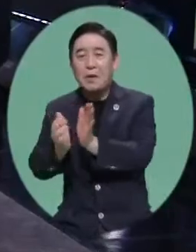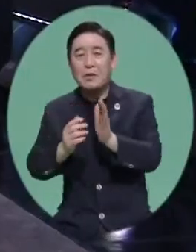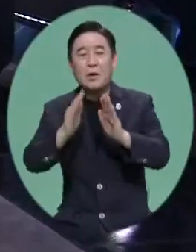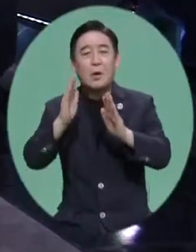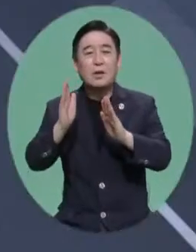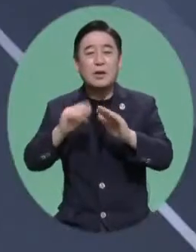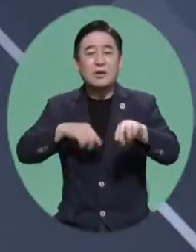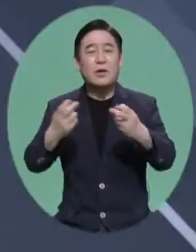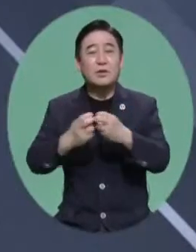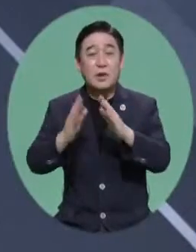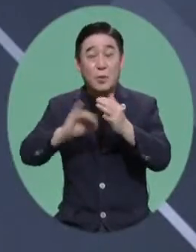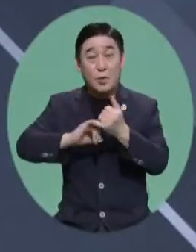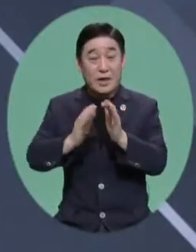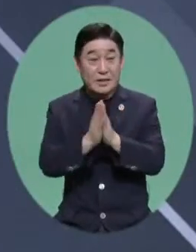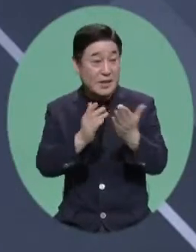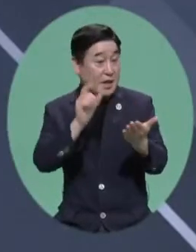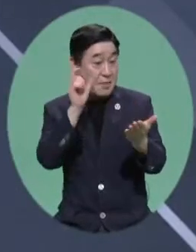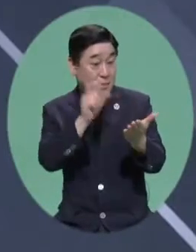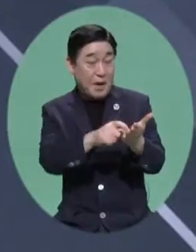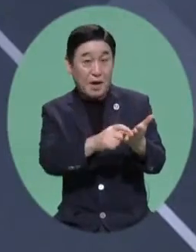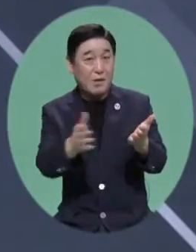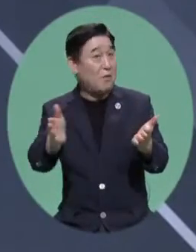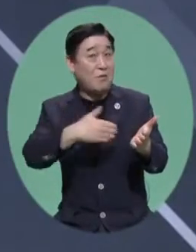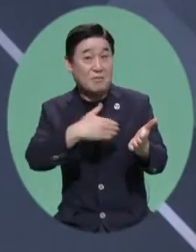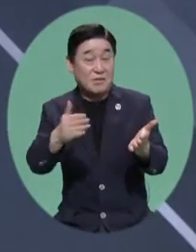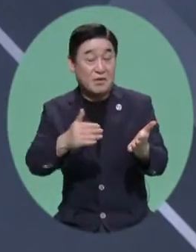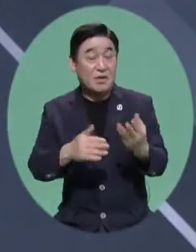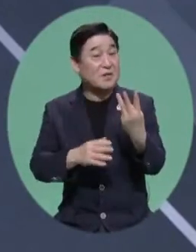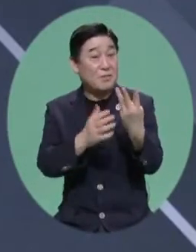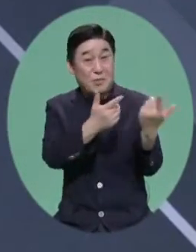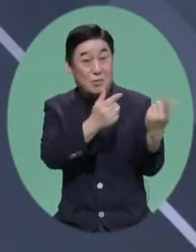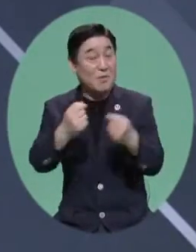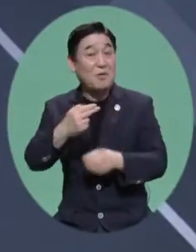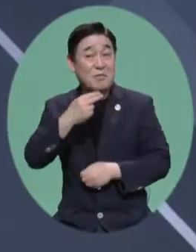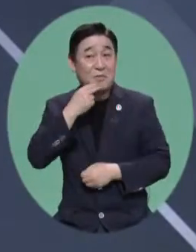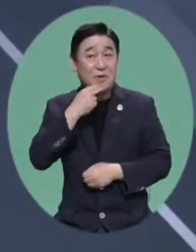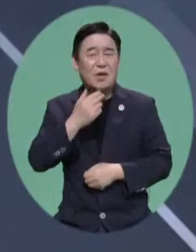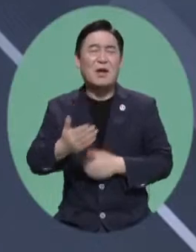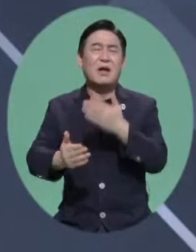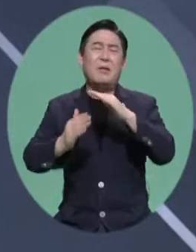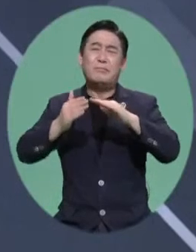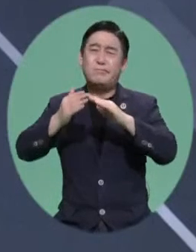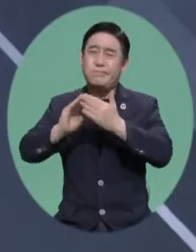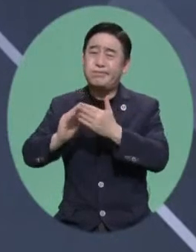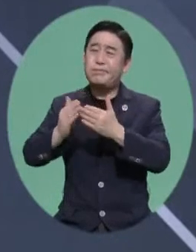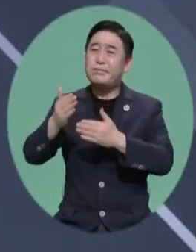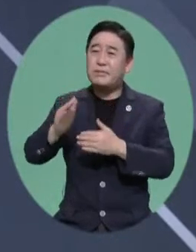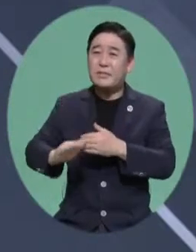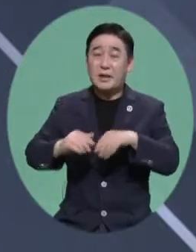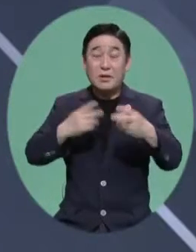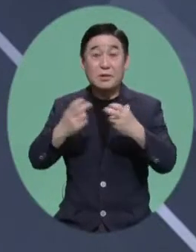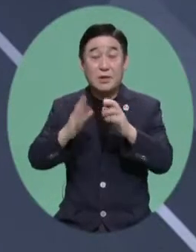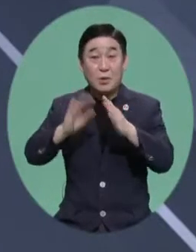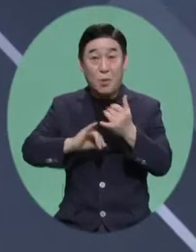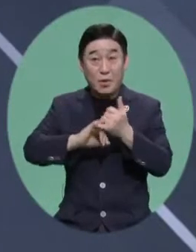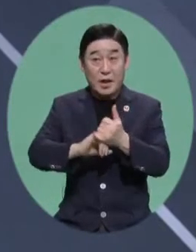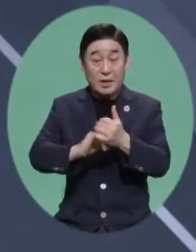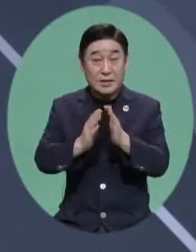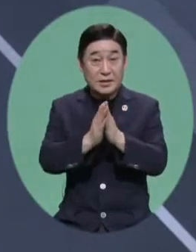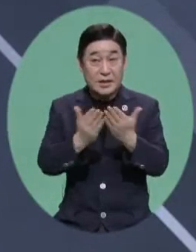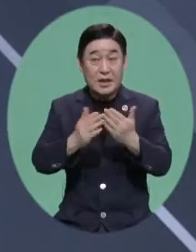없습니다 제가 오기 전에 다 확인했습니다 확인해 보시기 바라구요 예전에 후보들은 부실하지만 다 그 정책 공약집 외